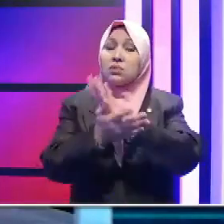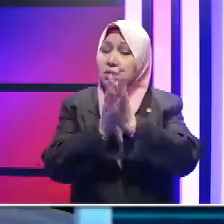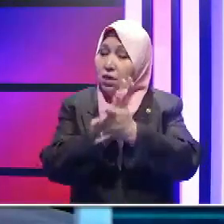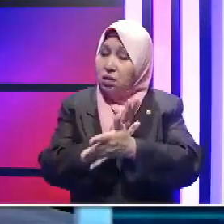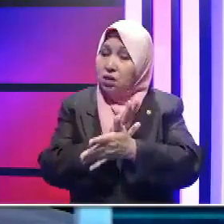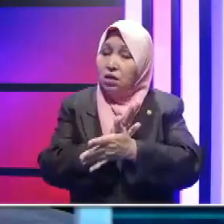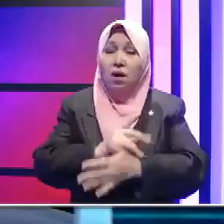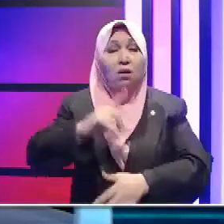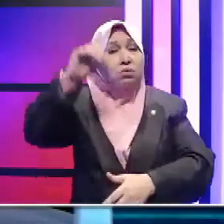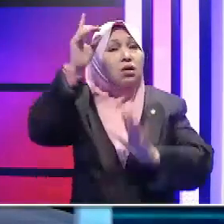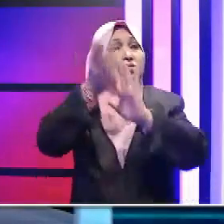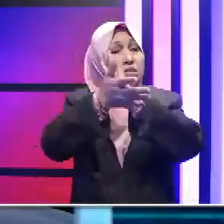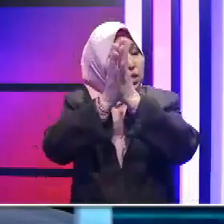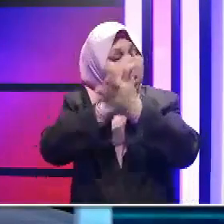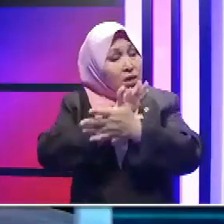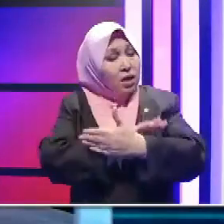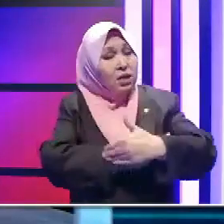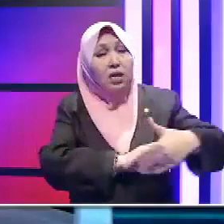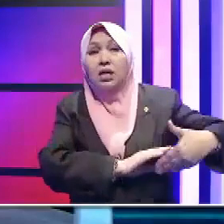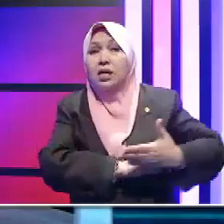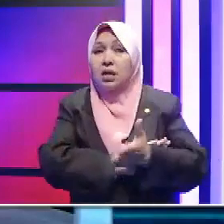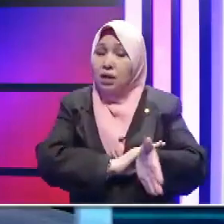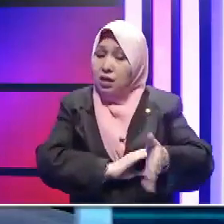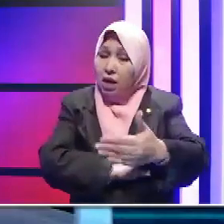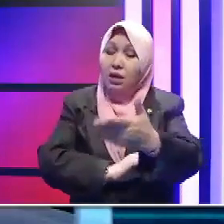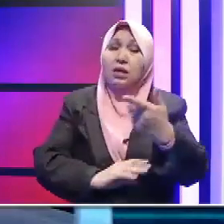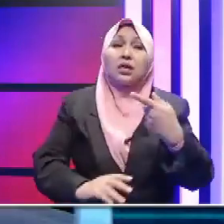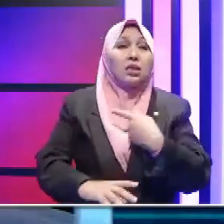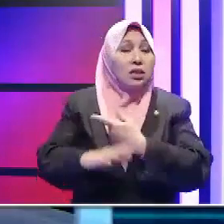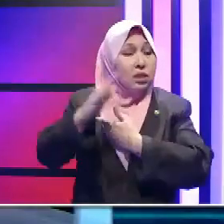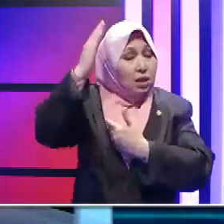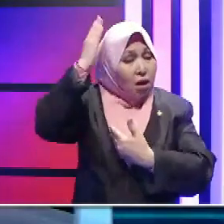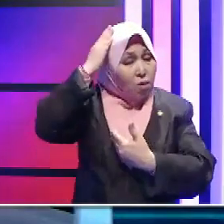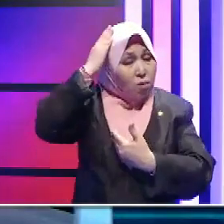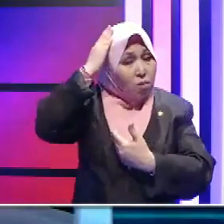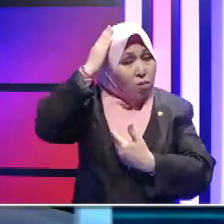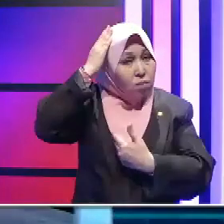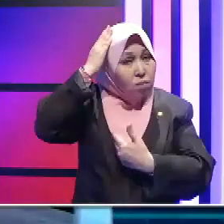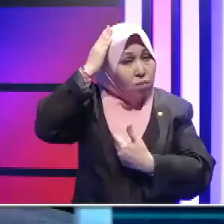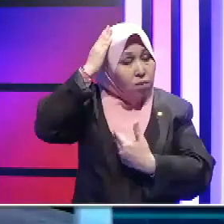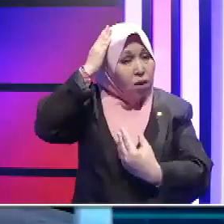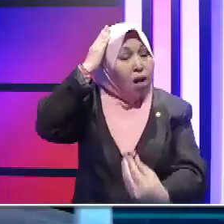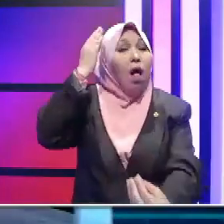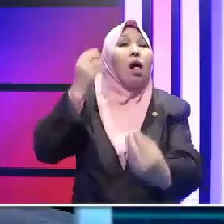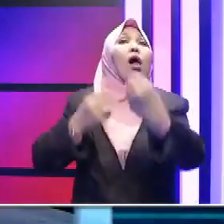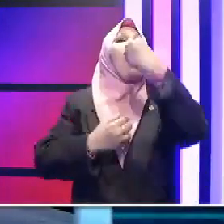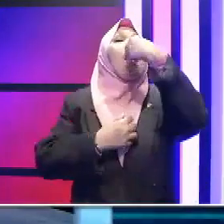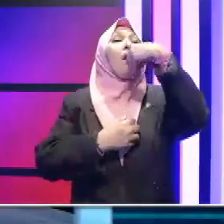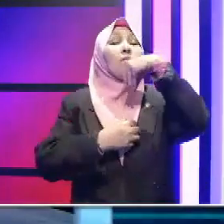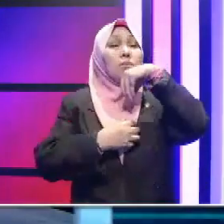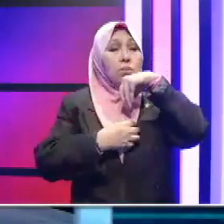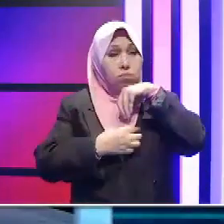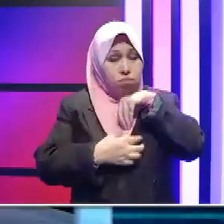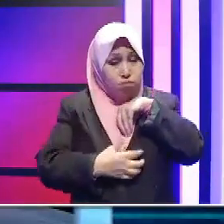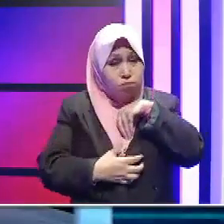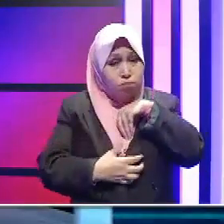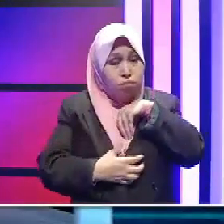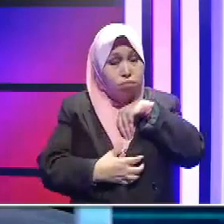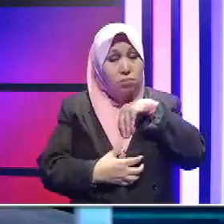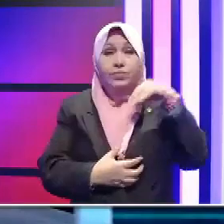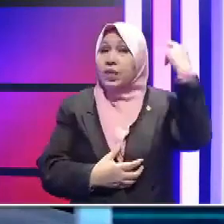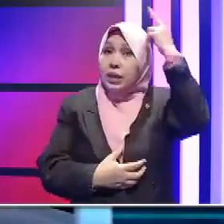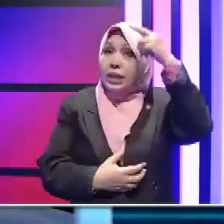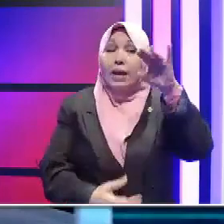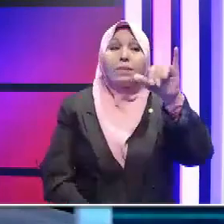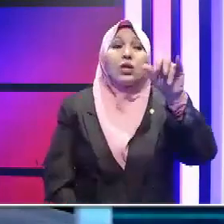Allah jadikan ikan yang kita tahu Eh menelan ataupun mengambil Nabi Yunus